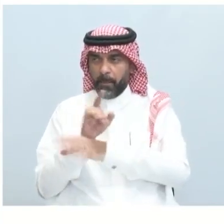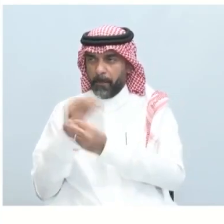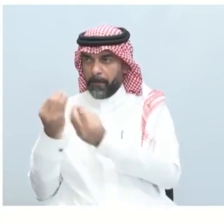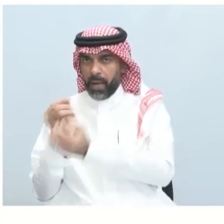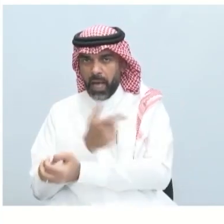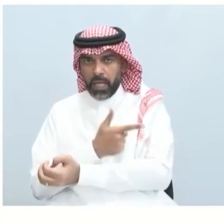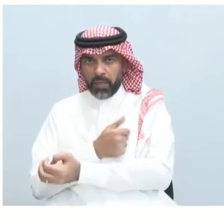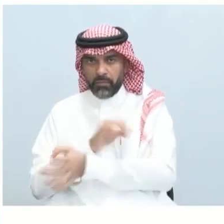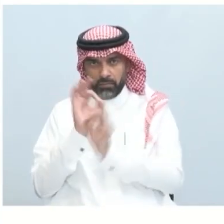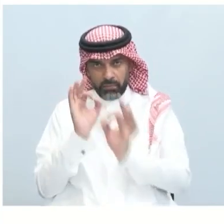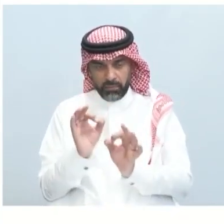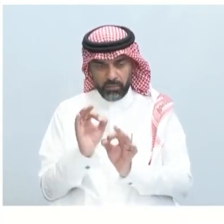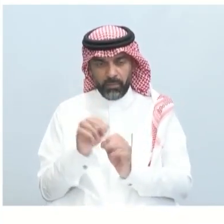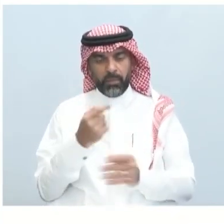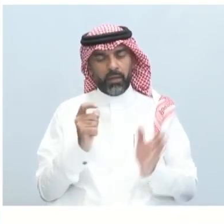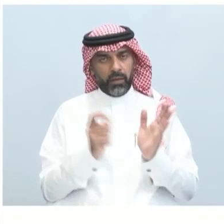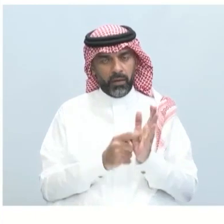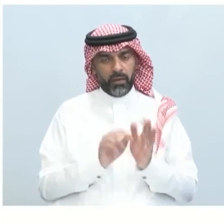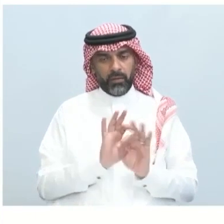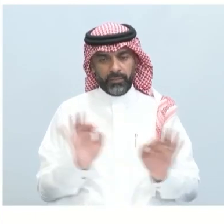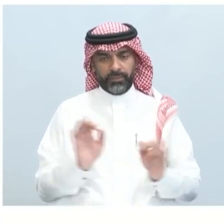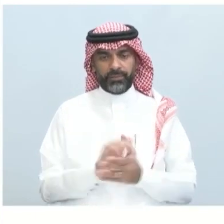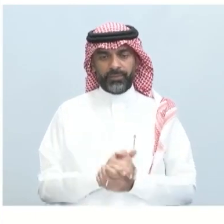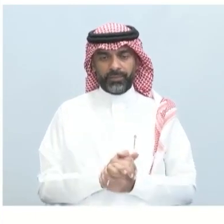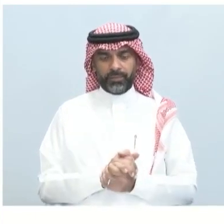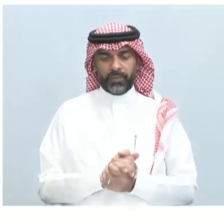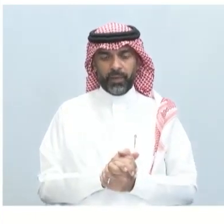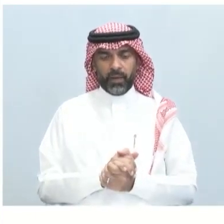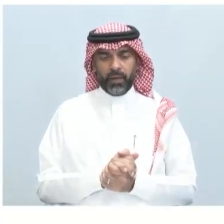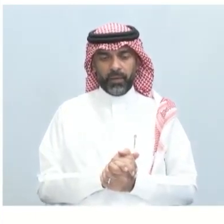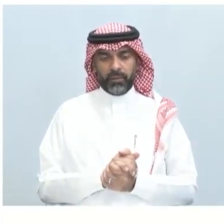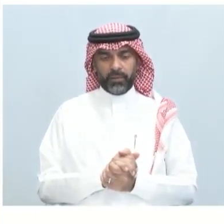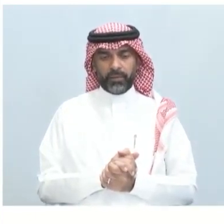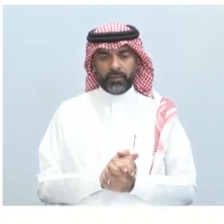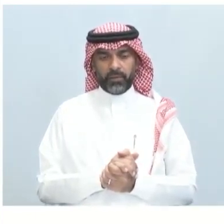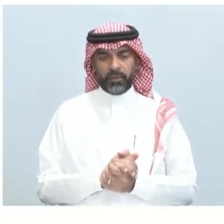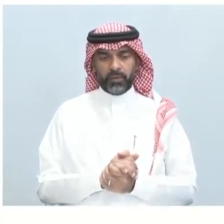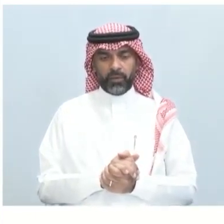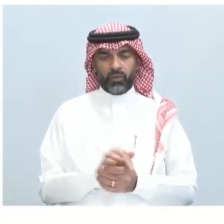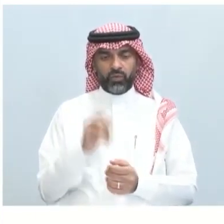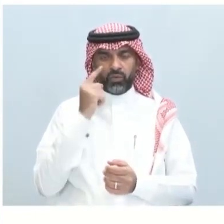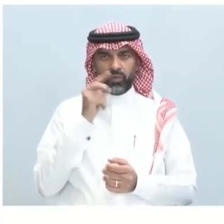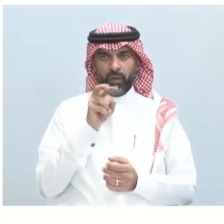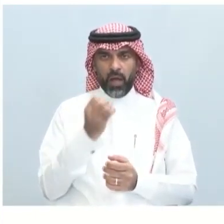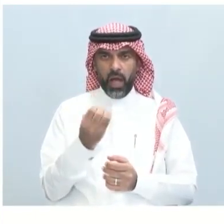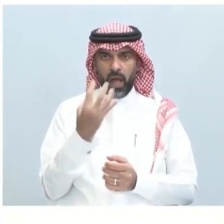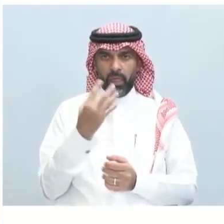جهات الاتصال، بعد ذلك Complete Import، بعد ذلك عرض جهات الاتصال.